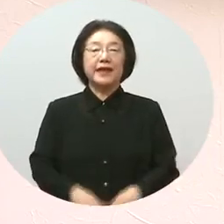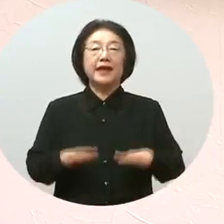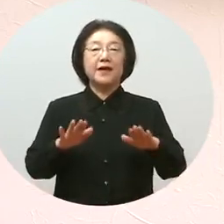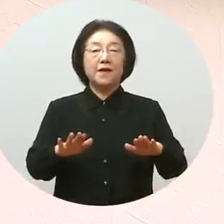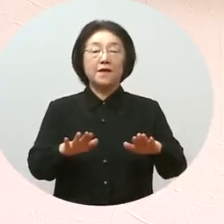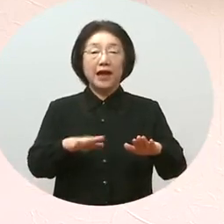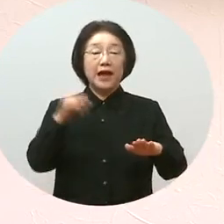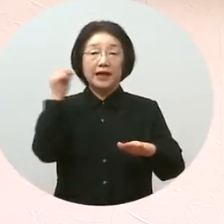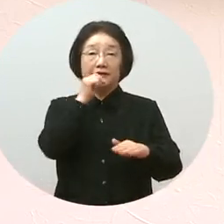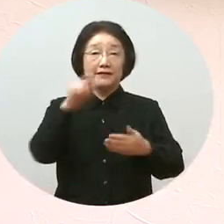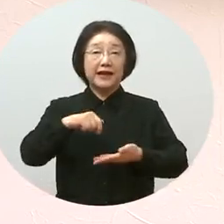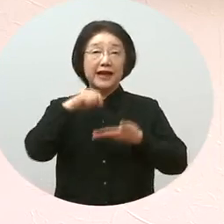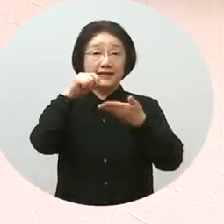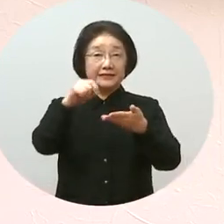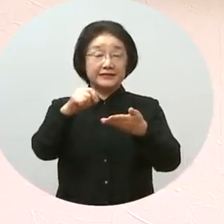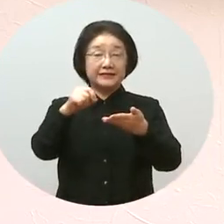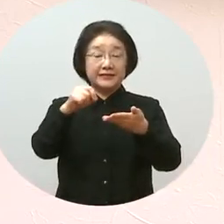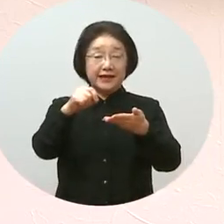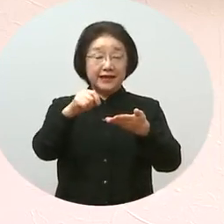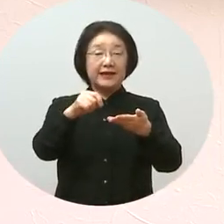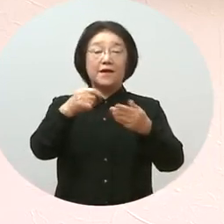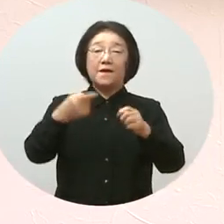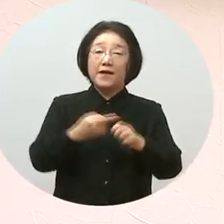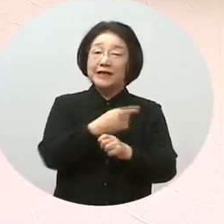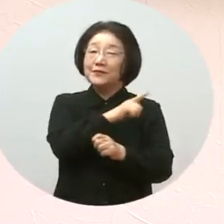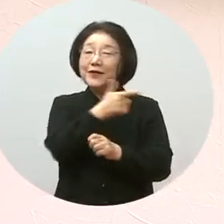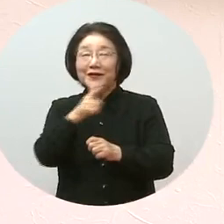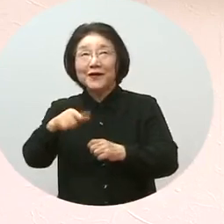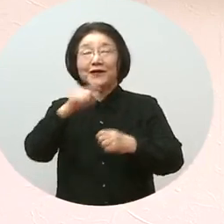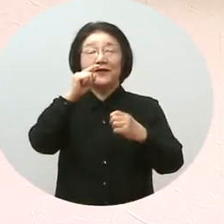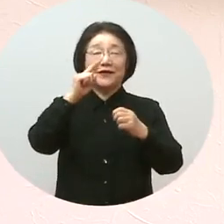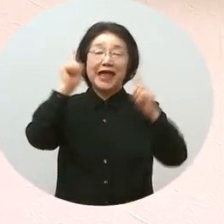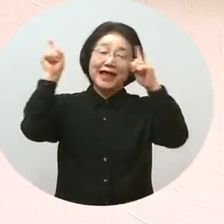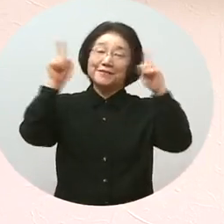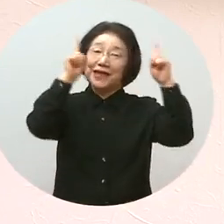今回紹介したもの以外でもたくさんのイベントが行われます